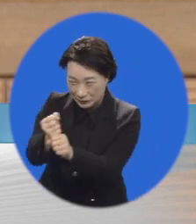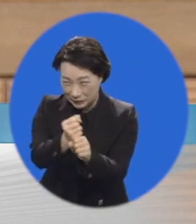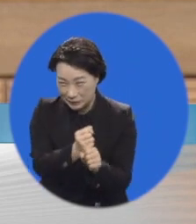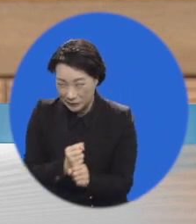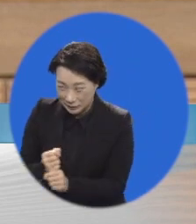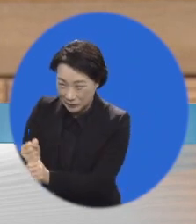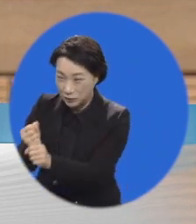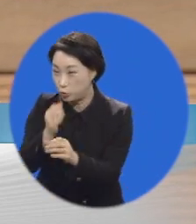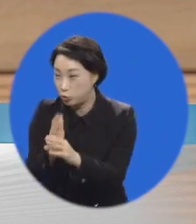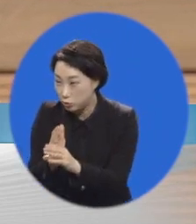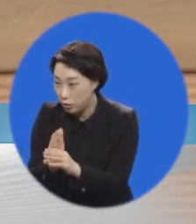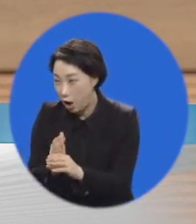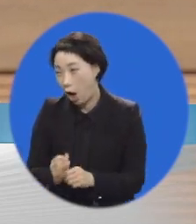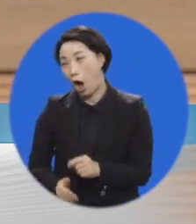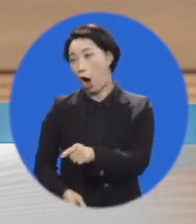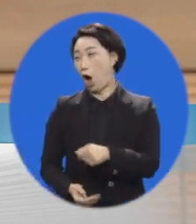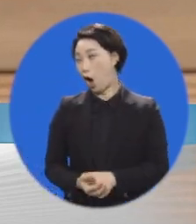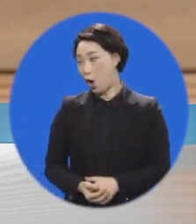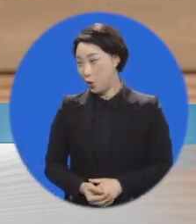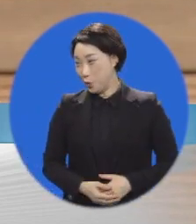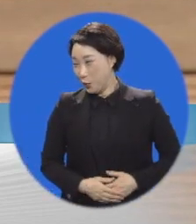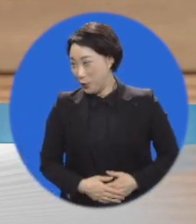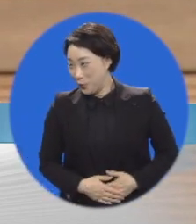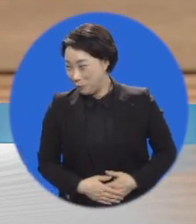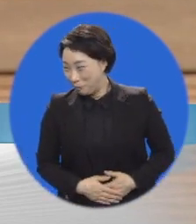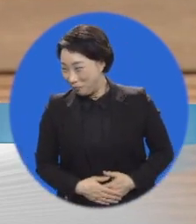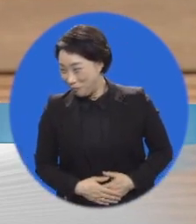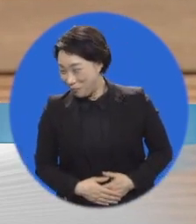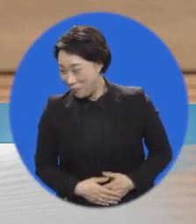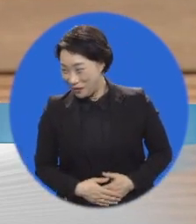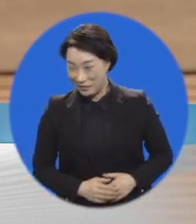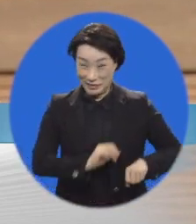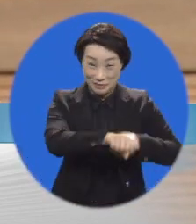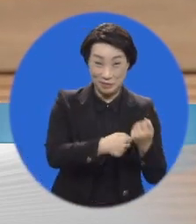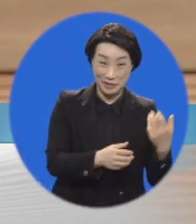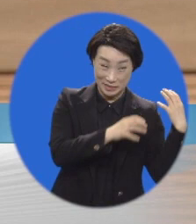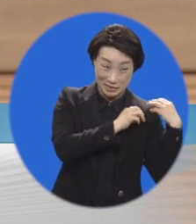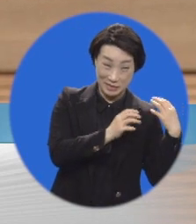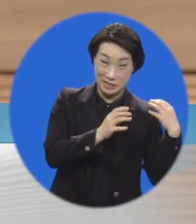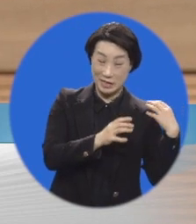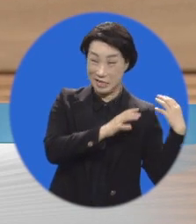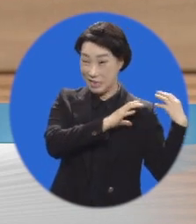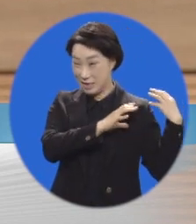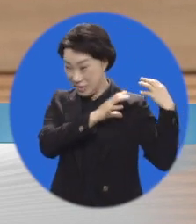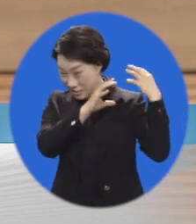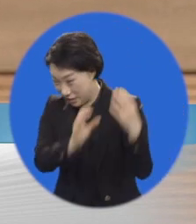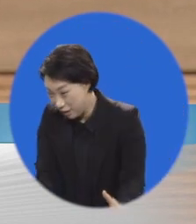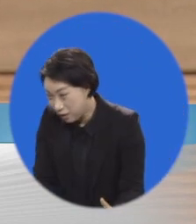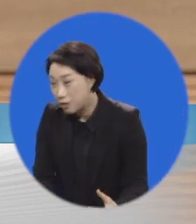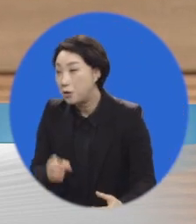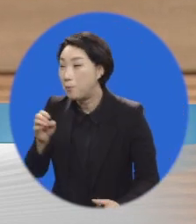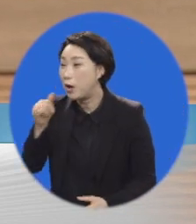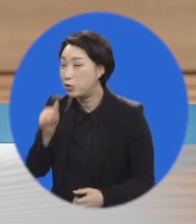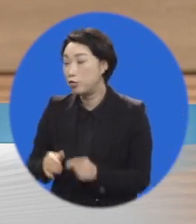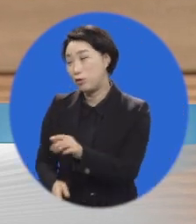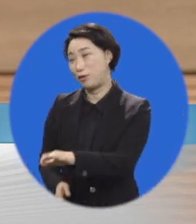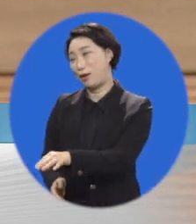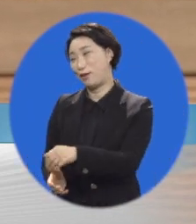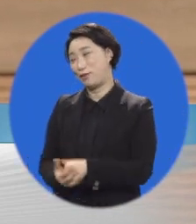젓고 씁니다. 그게 딱 짐승 가져온 걸 이제 내려놓고 하는 말이